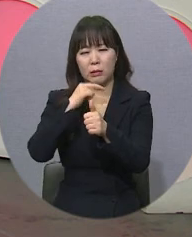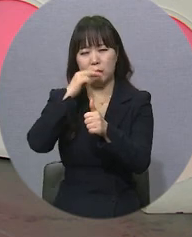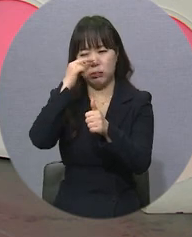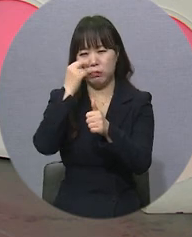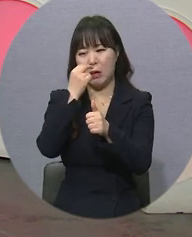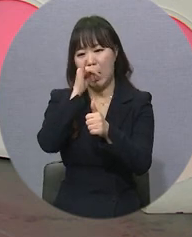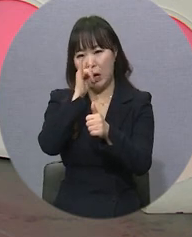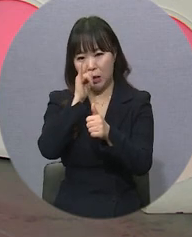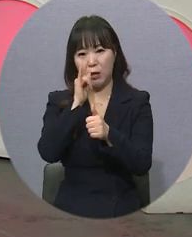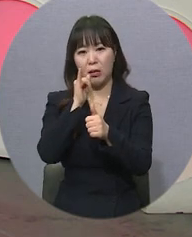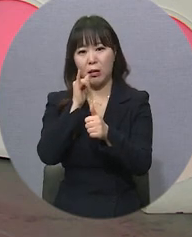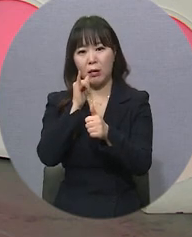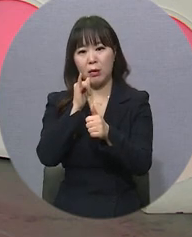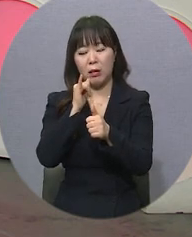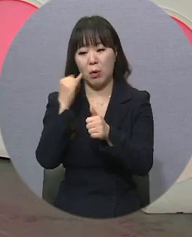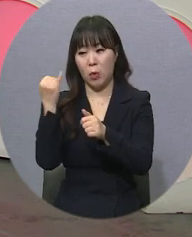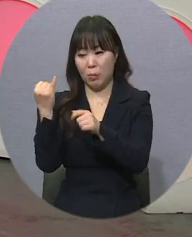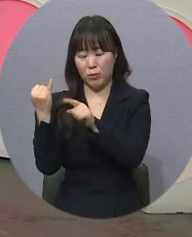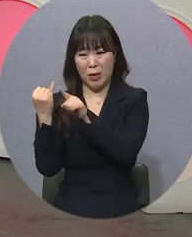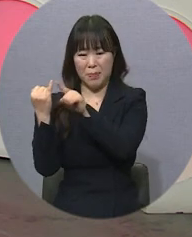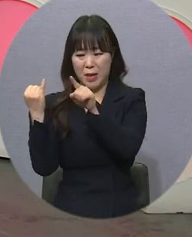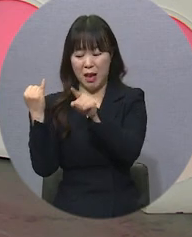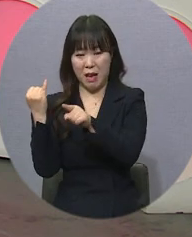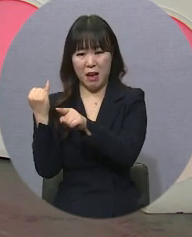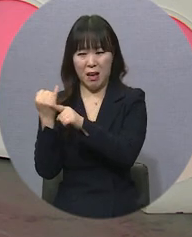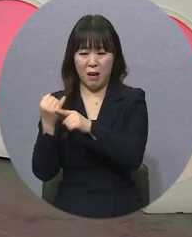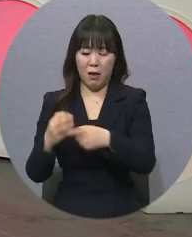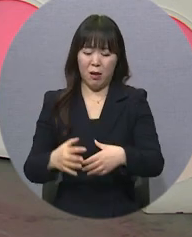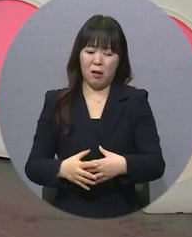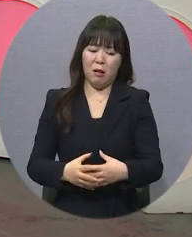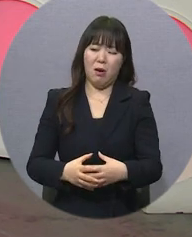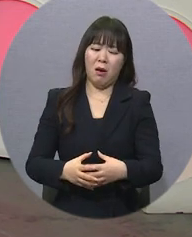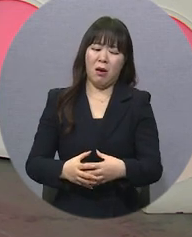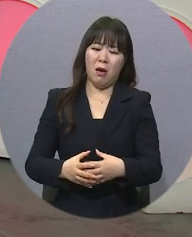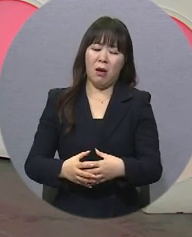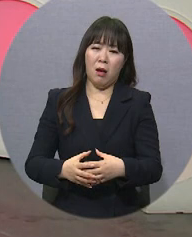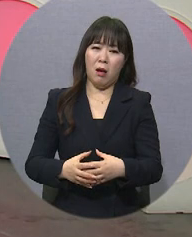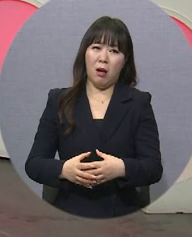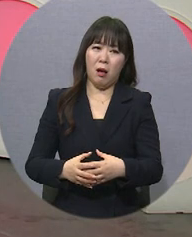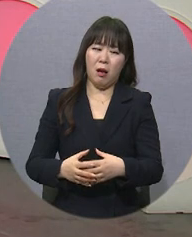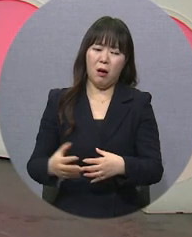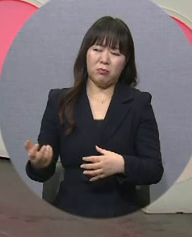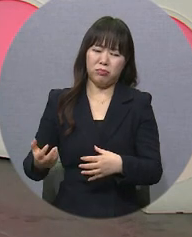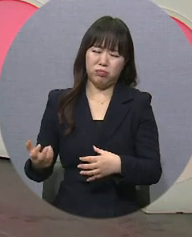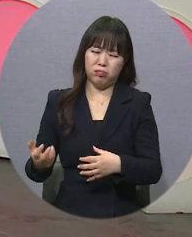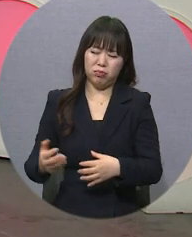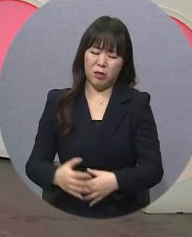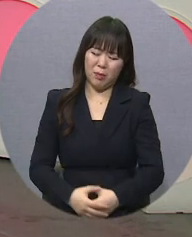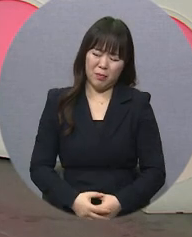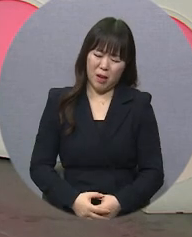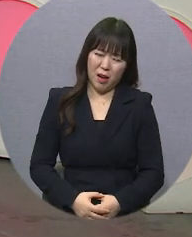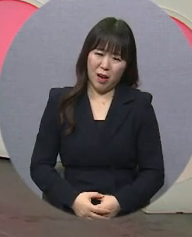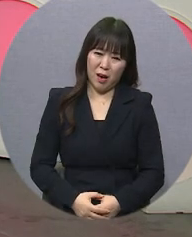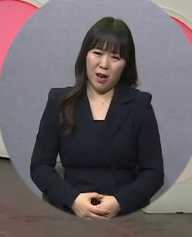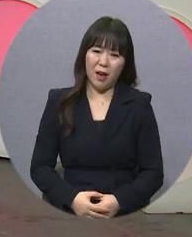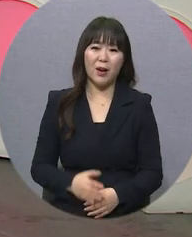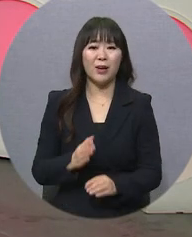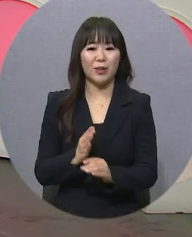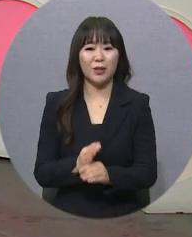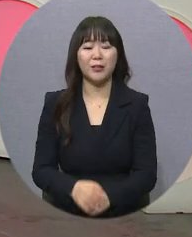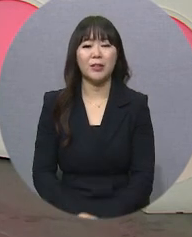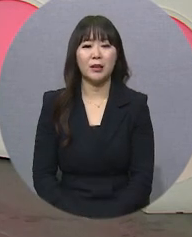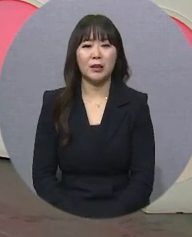기운이 느껴졌고 만삭의 아내는 진통이 시작된 듯 배를 움켜쥐고